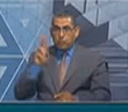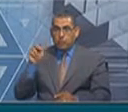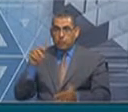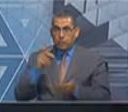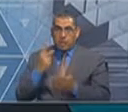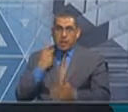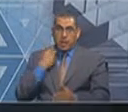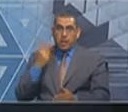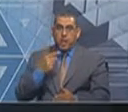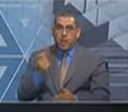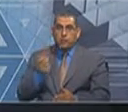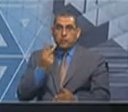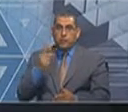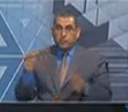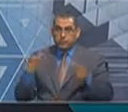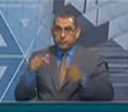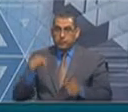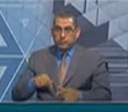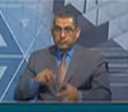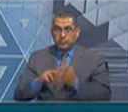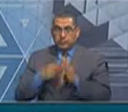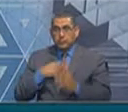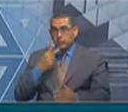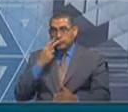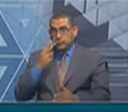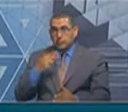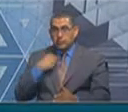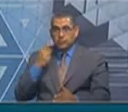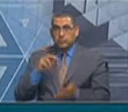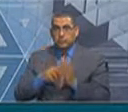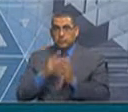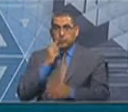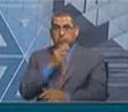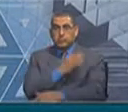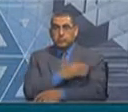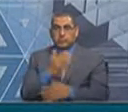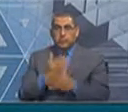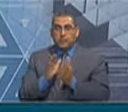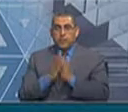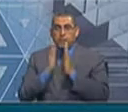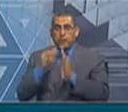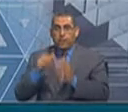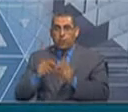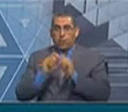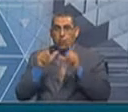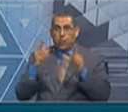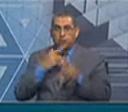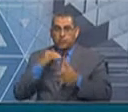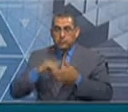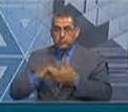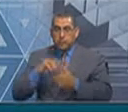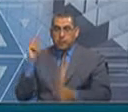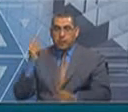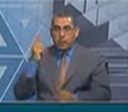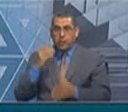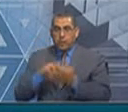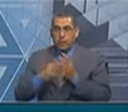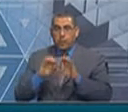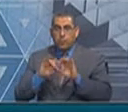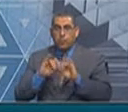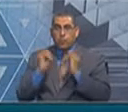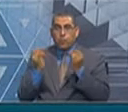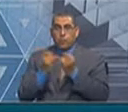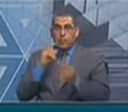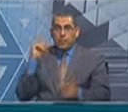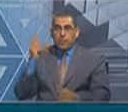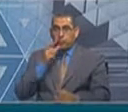رقم 75 من وجهة نظري ستتطرق إلى بعض الملفات التي تهم الأسرة الدولية والمجتمع الدولي